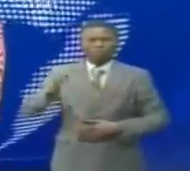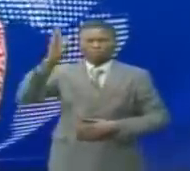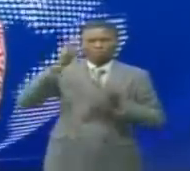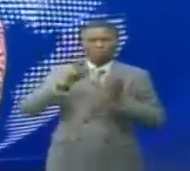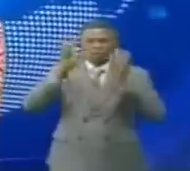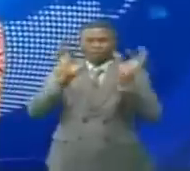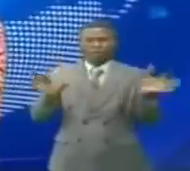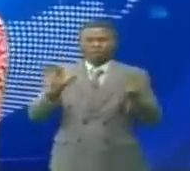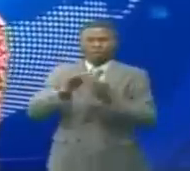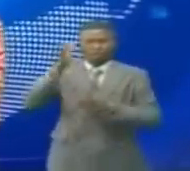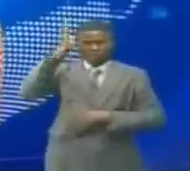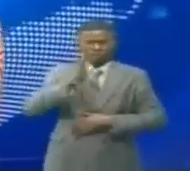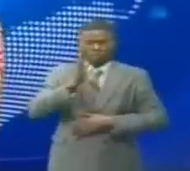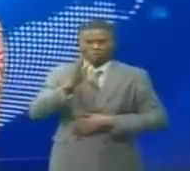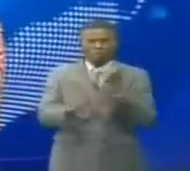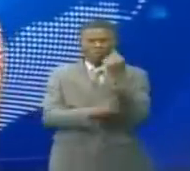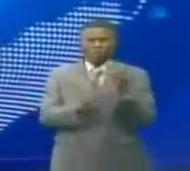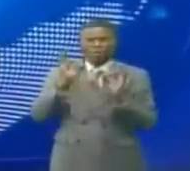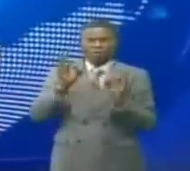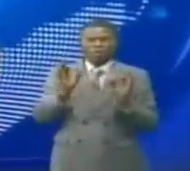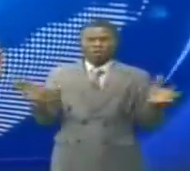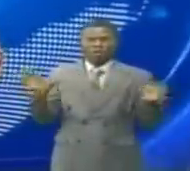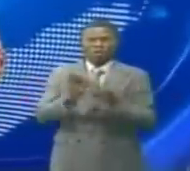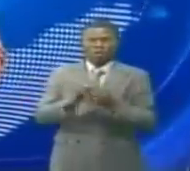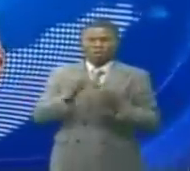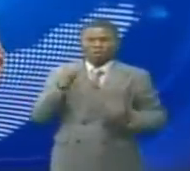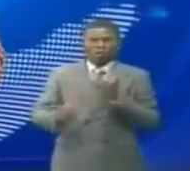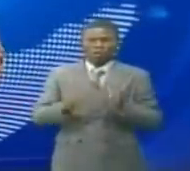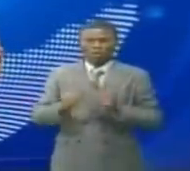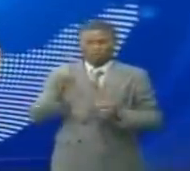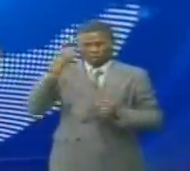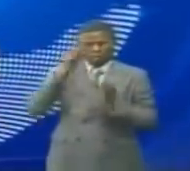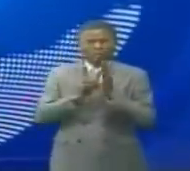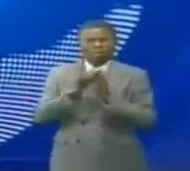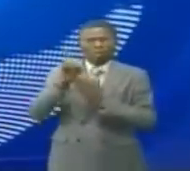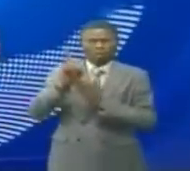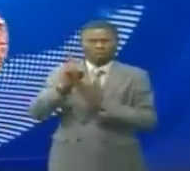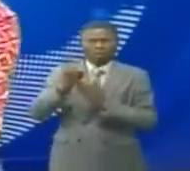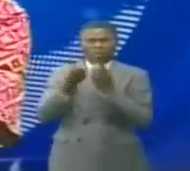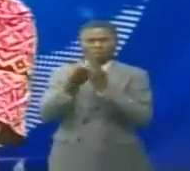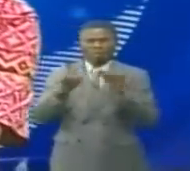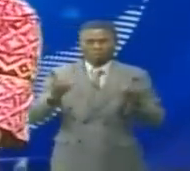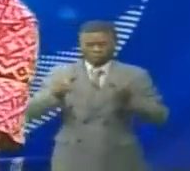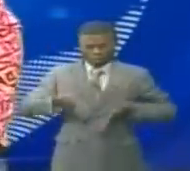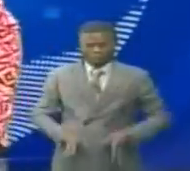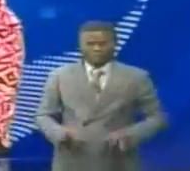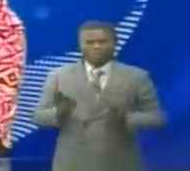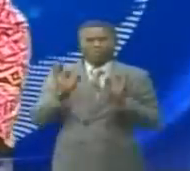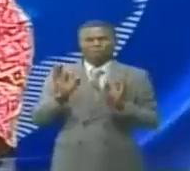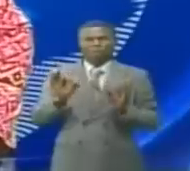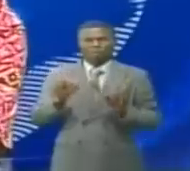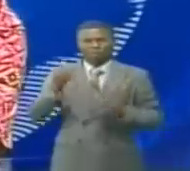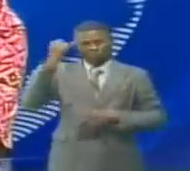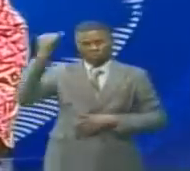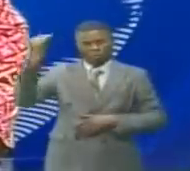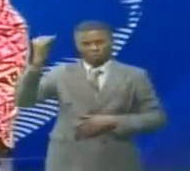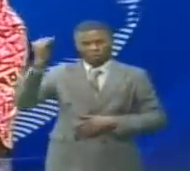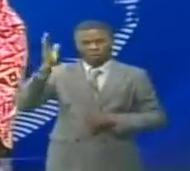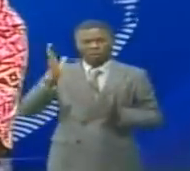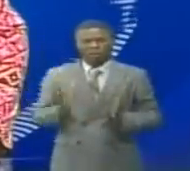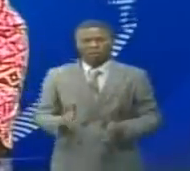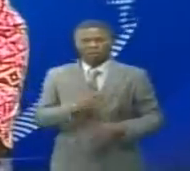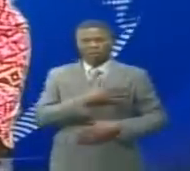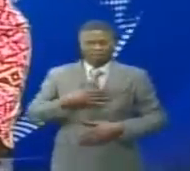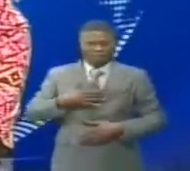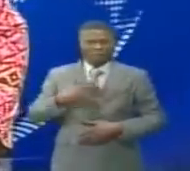vient d'enregistrer un nouveau membre. Il s'agit de l'Alliance active pour la démocratie et la renaissance, AADR. L'initiatrice de ce parti s'appelle